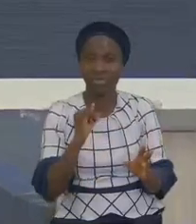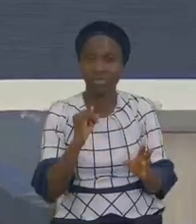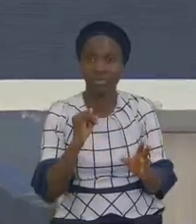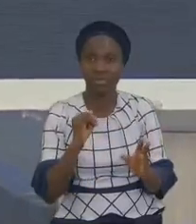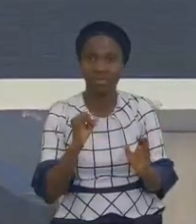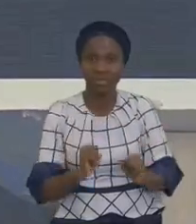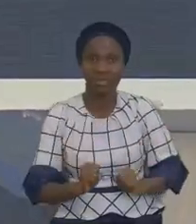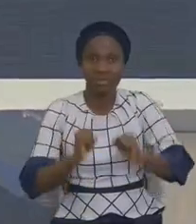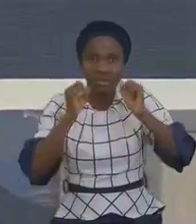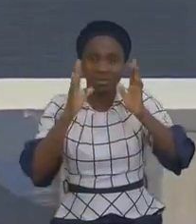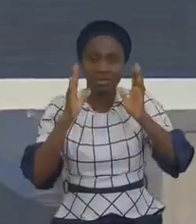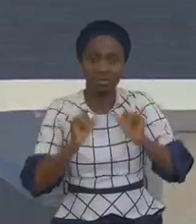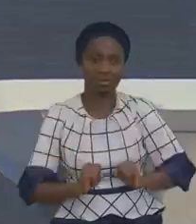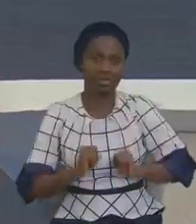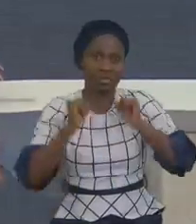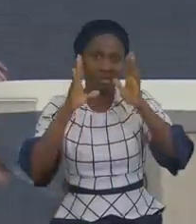la dédicace